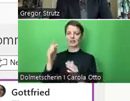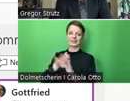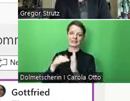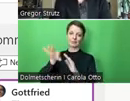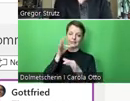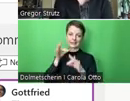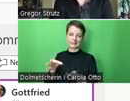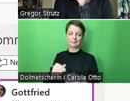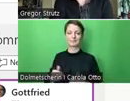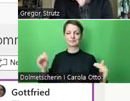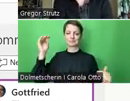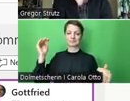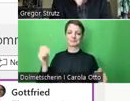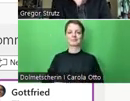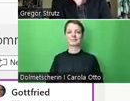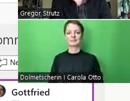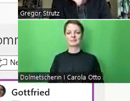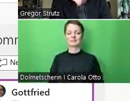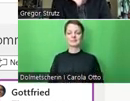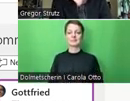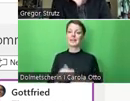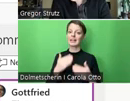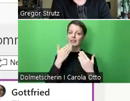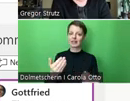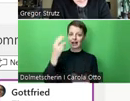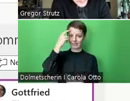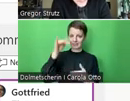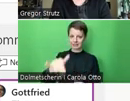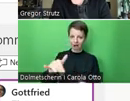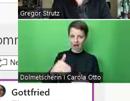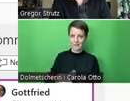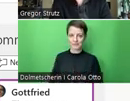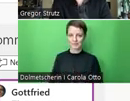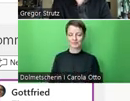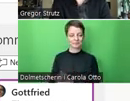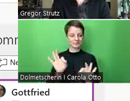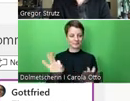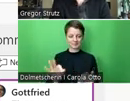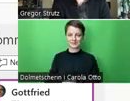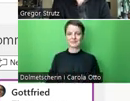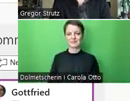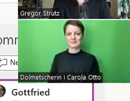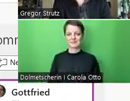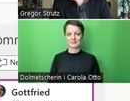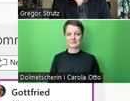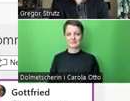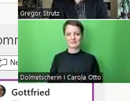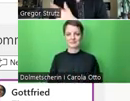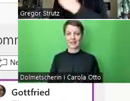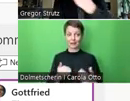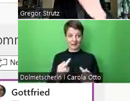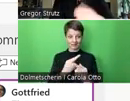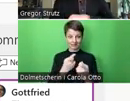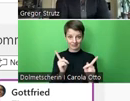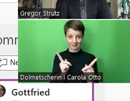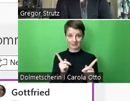dann vielen Dank. Vielen Dank für das viele Wissen, was du mit uns geteilt hast. Genau, und an Sie, an